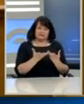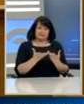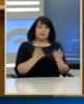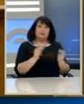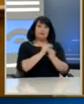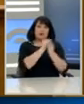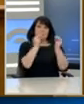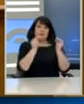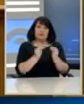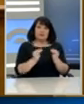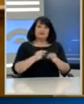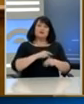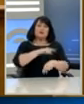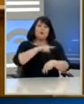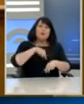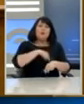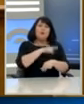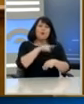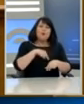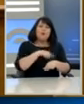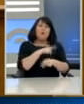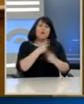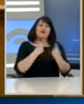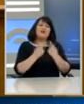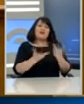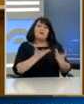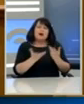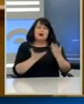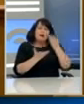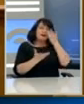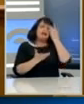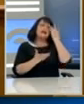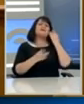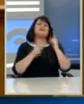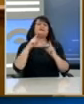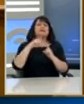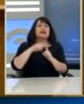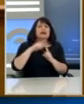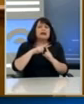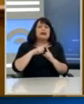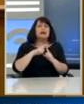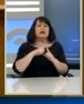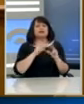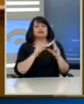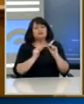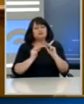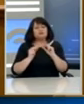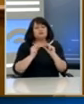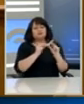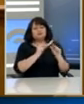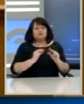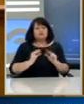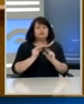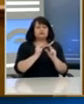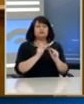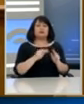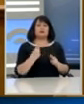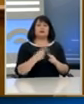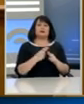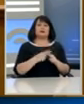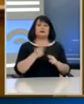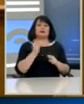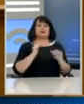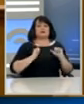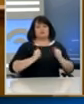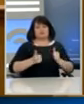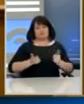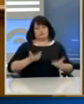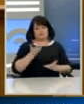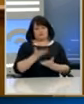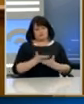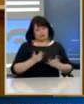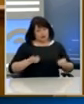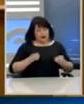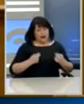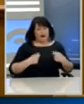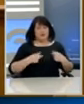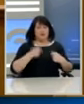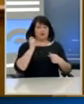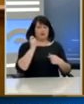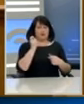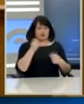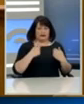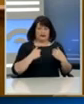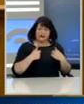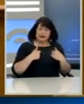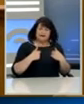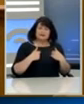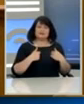αποτέλεσμα πολλήωρων τεχνικών διαπραγματεύσεων, είναι το αποτέλεσμα όμως και σημαντικών πολιτικών πρωτοβουλειών που λήφθηκαν, το